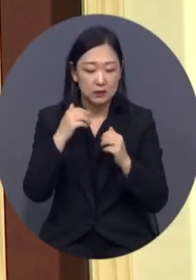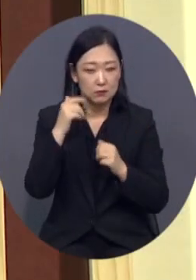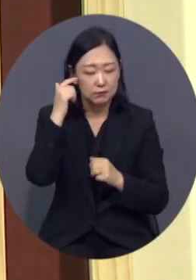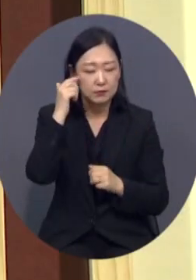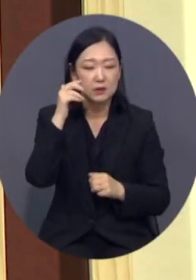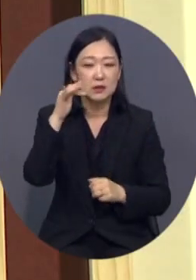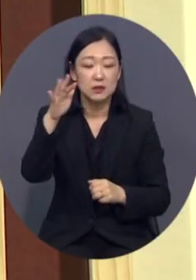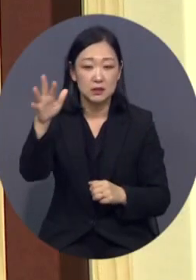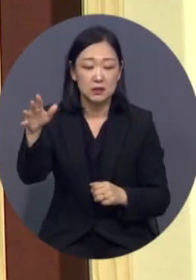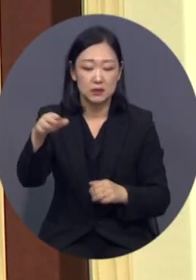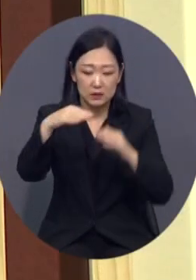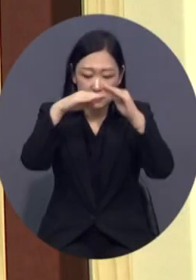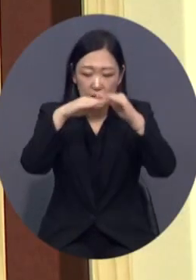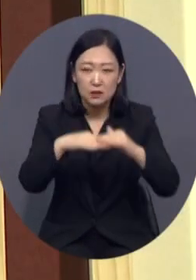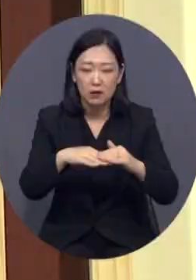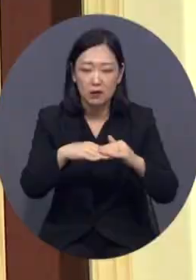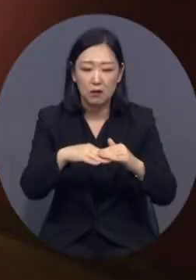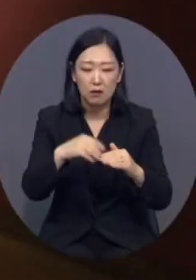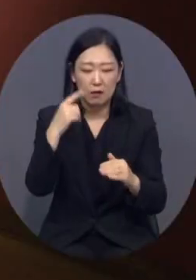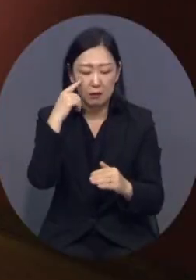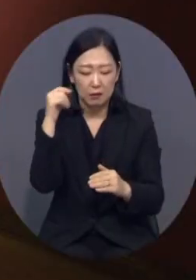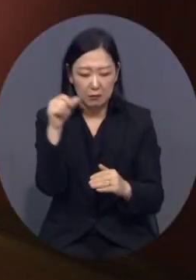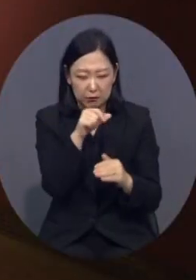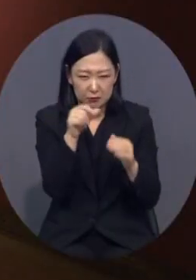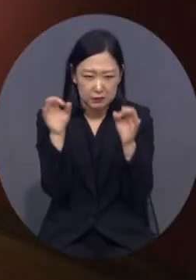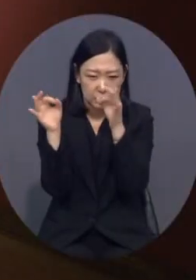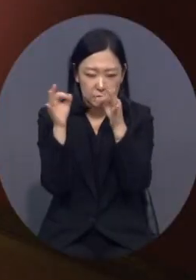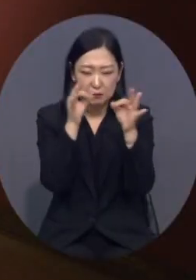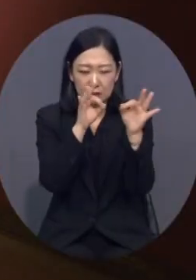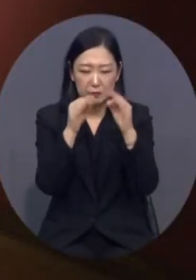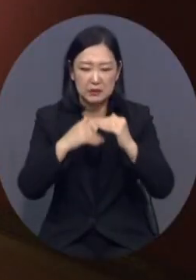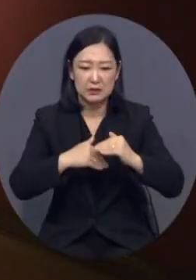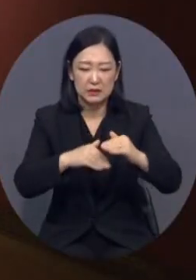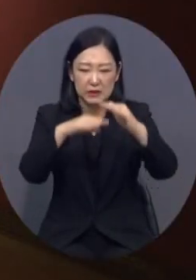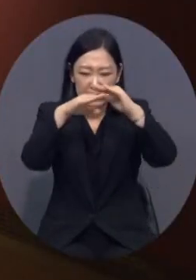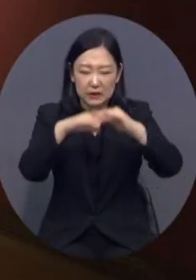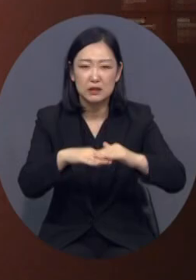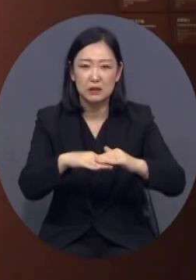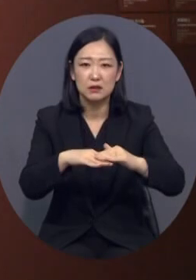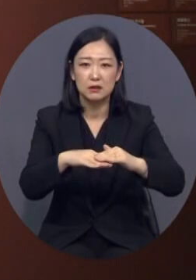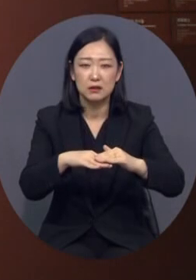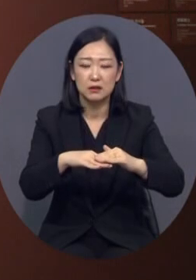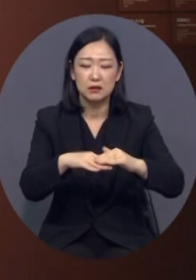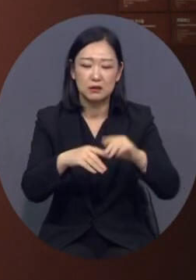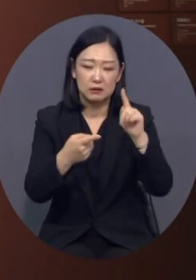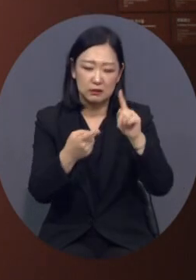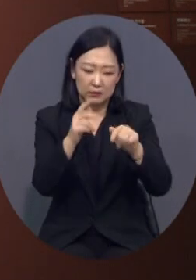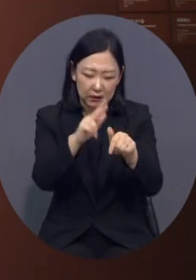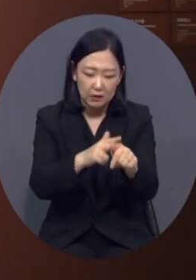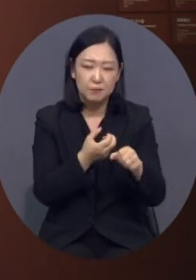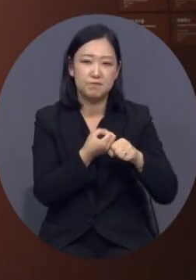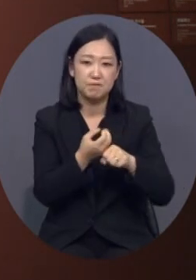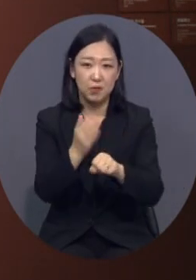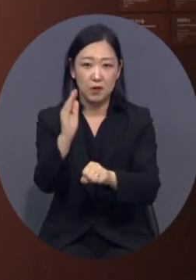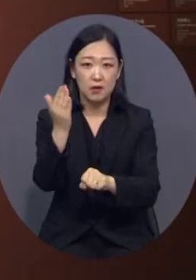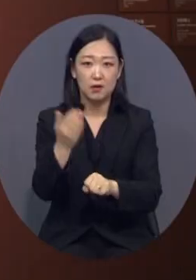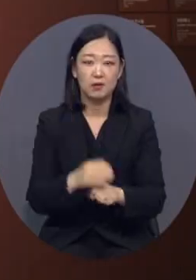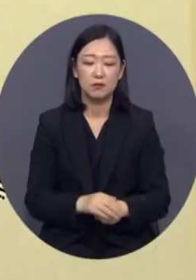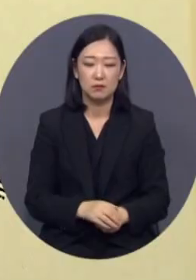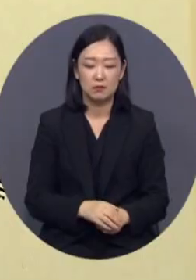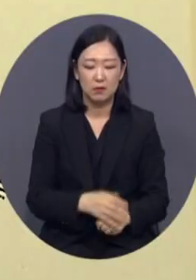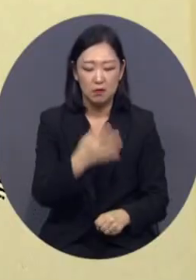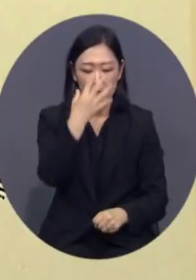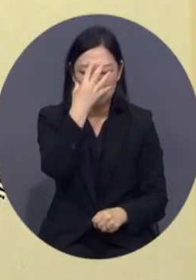눈을 피해 지내야 했던 제주민들의 아픔과 한인 고스란히 전달됩니다 1980년대 수산하고